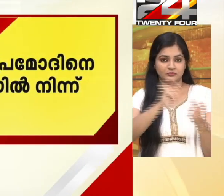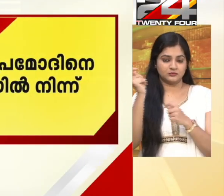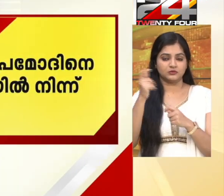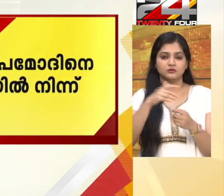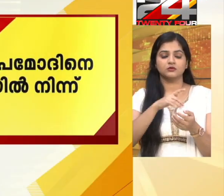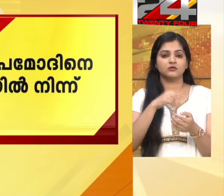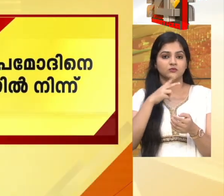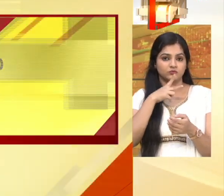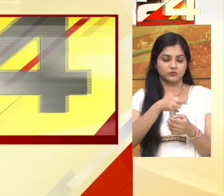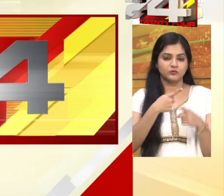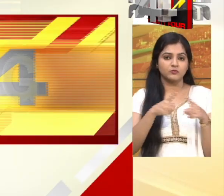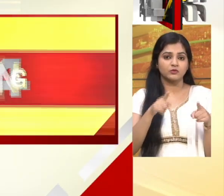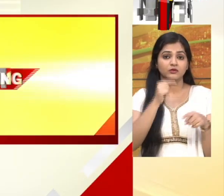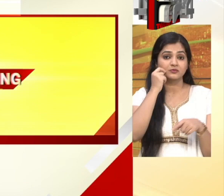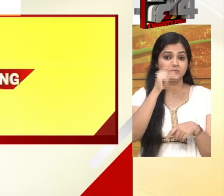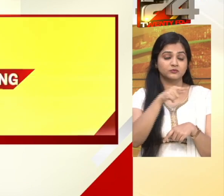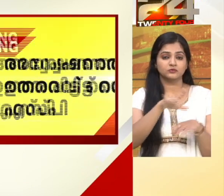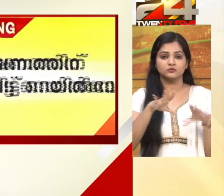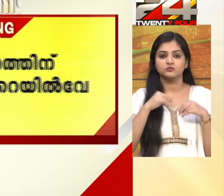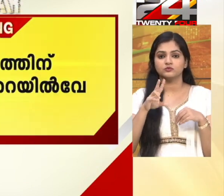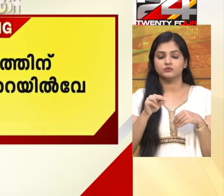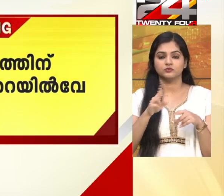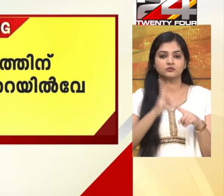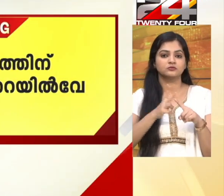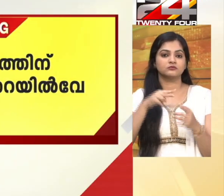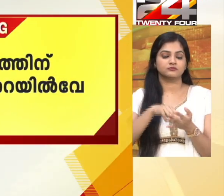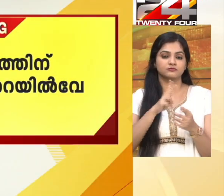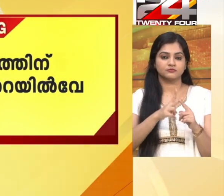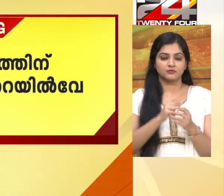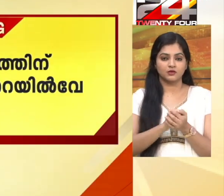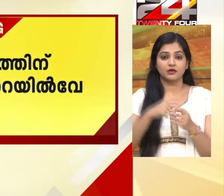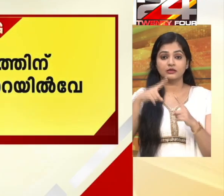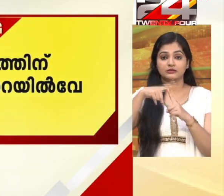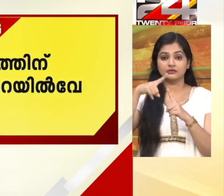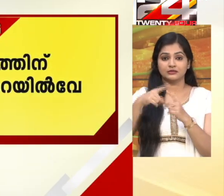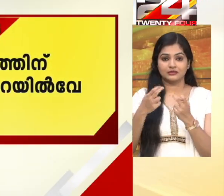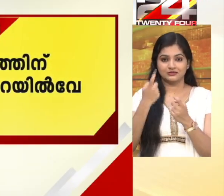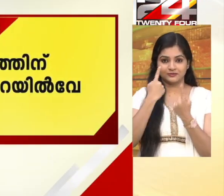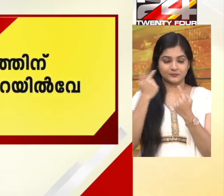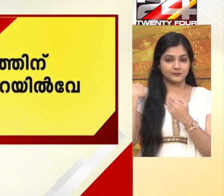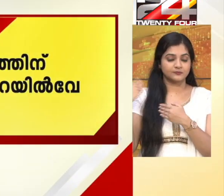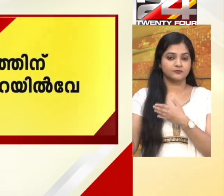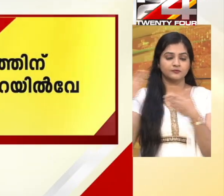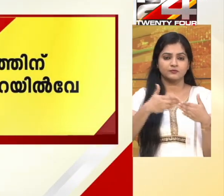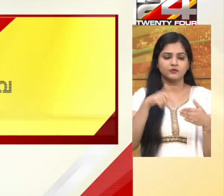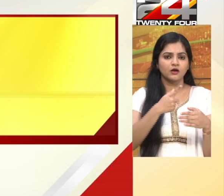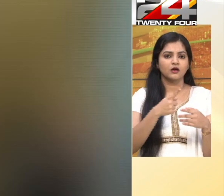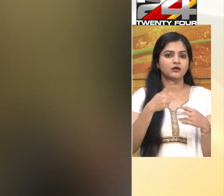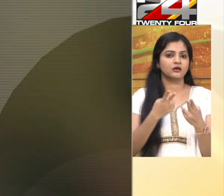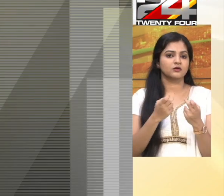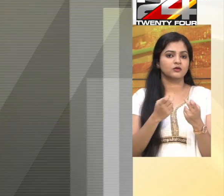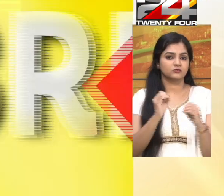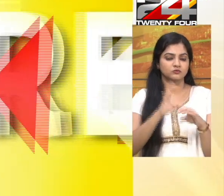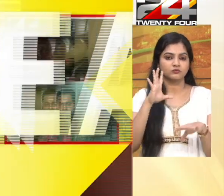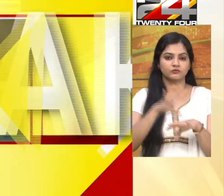നിർദ്ദേശം നൽകിയെങ്കിലും അല്ലെങ്കിൽ നിർദ്ദേശിച്ചെങ്കിലും ഇയാൾ മാറാൻ തയ്യാറായില്ല. തുടർന്ന് ടി ടി എത്തി ഇതുമായി ബന്ധപ്പെട്ട് പരിശോധന നടത്തവെ ഇയാളുടെ കയ്യിൽ ടിക്കറ്റ് ഇല്ല എന്നുള്ള കാര്യം